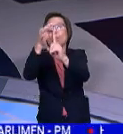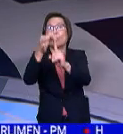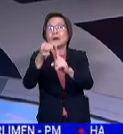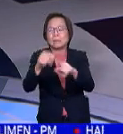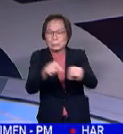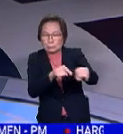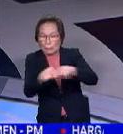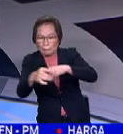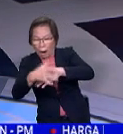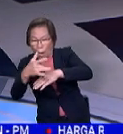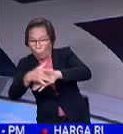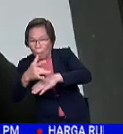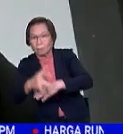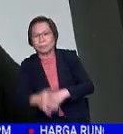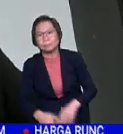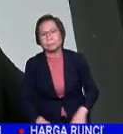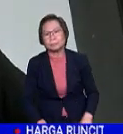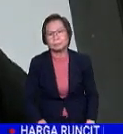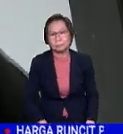awal.